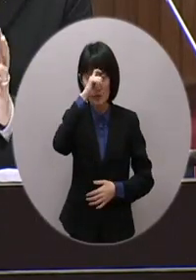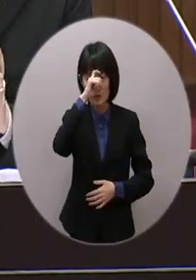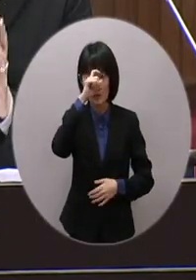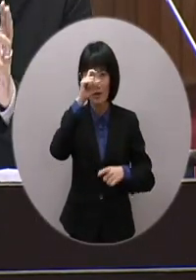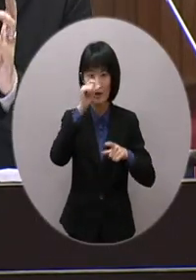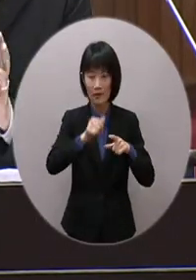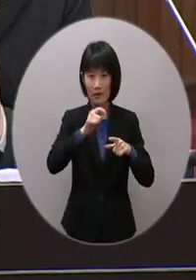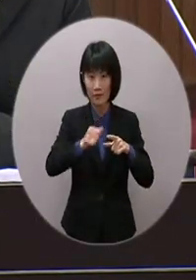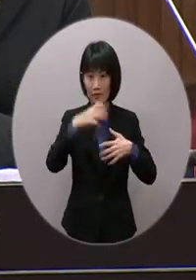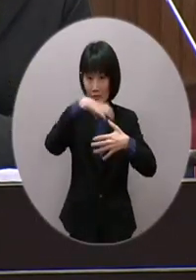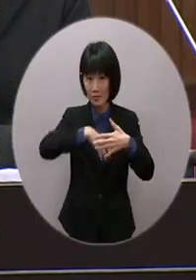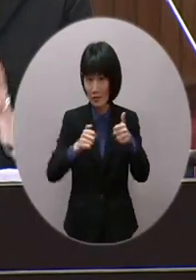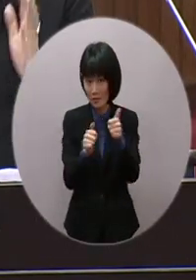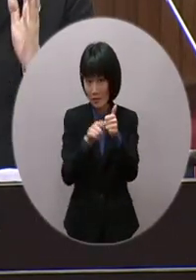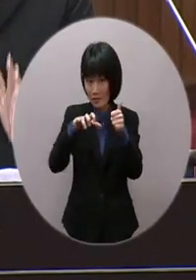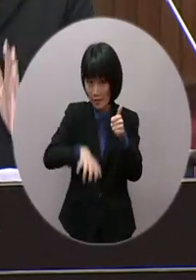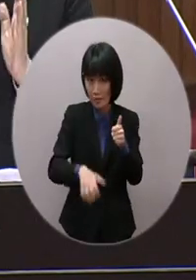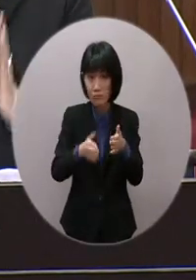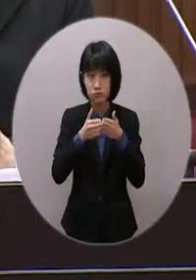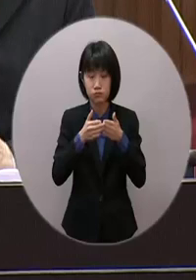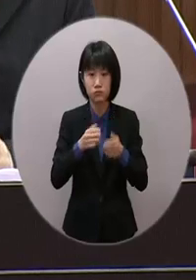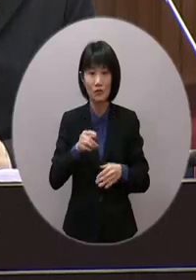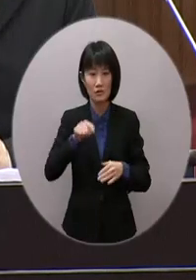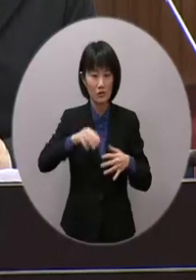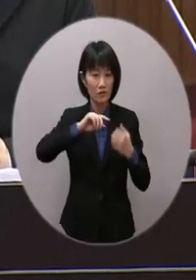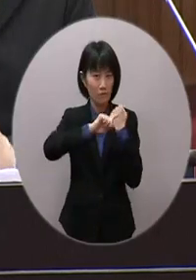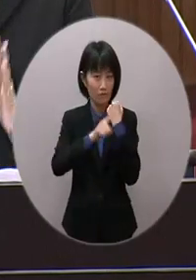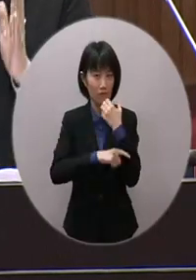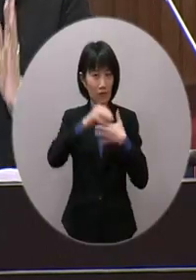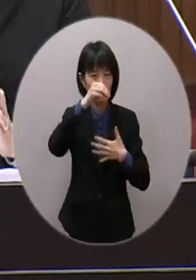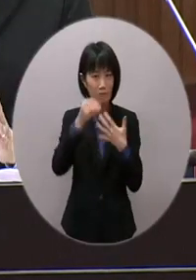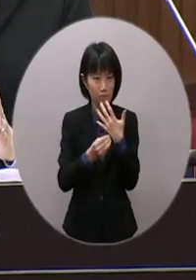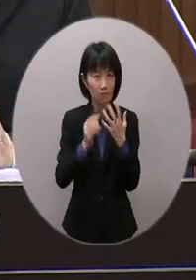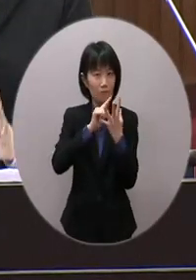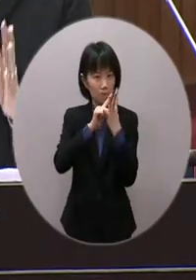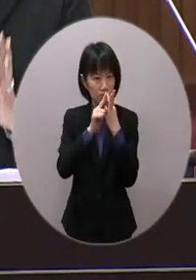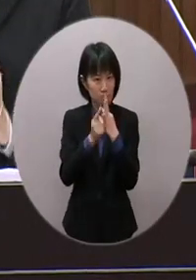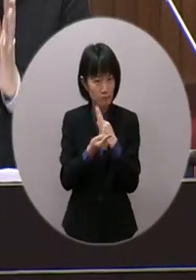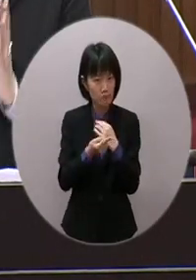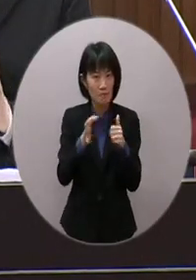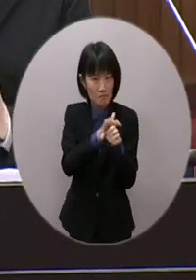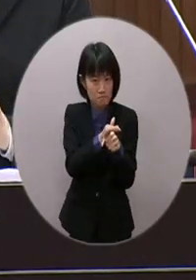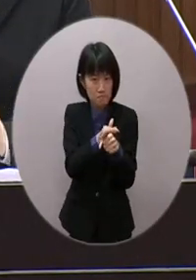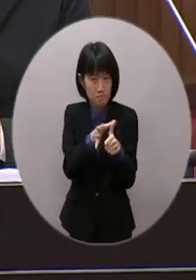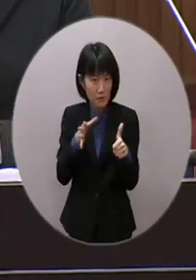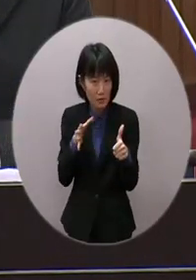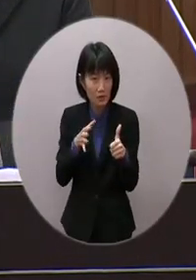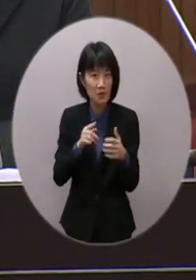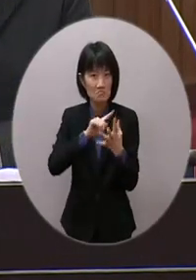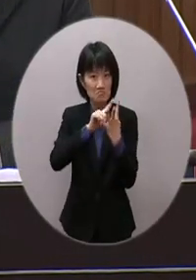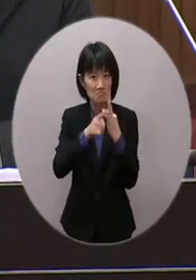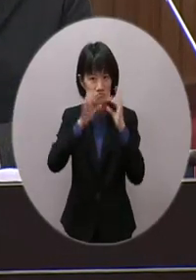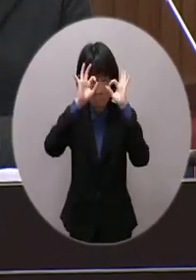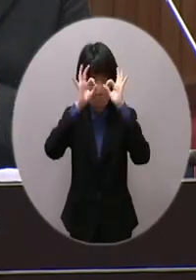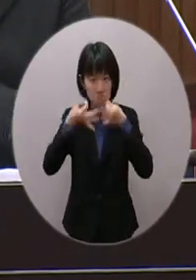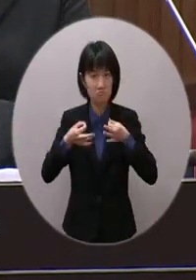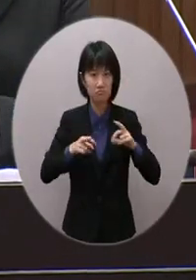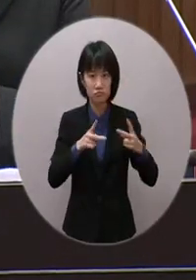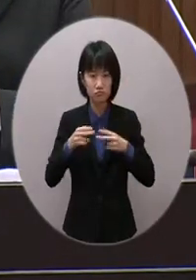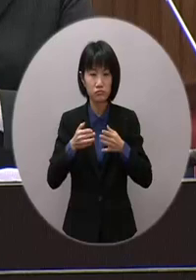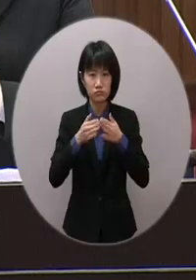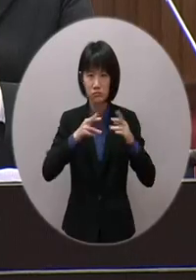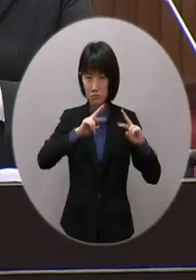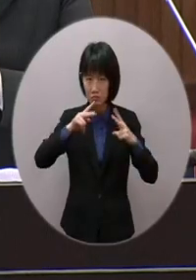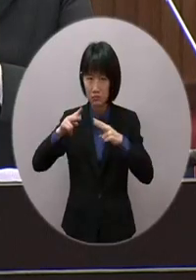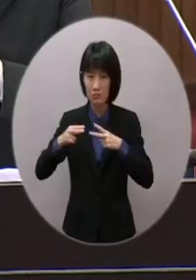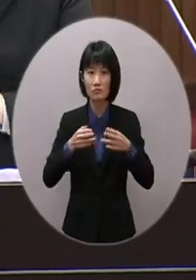的托儿的一个新模式的话，我们这些法规、我们这些规定，真的要一一的去检讨。那我这边也